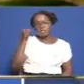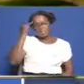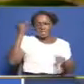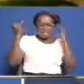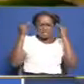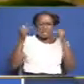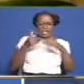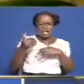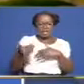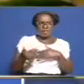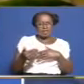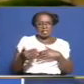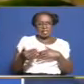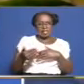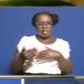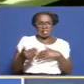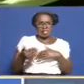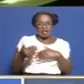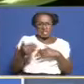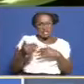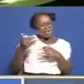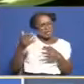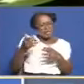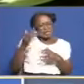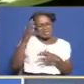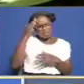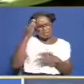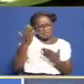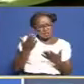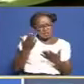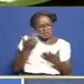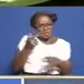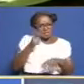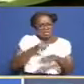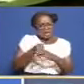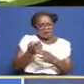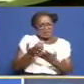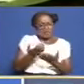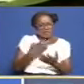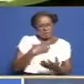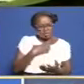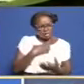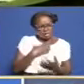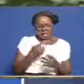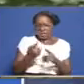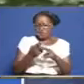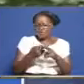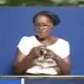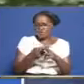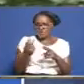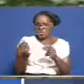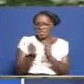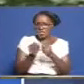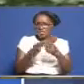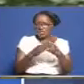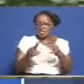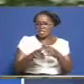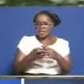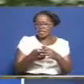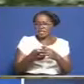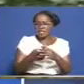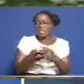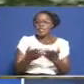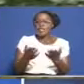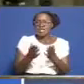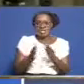ya kugundua kuwa wakati wake wa kustaafu umekaribia. Alianzisha biashara hii mwaka 2019. Miche huchukua nafasi